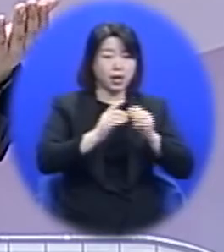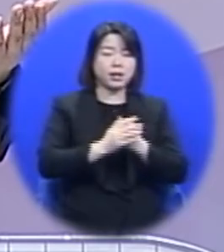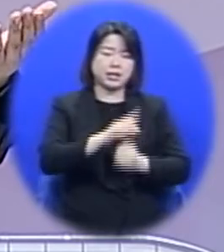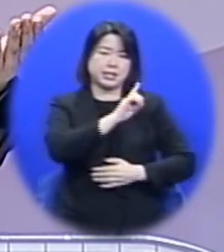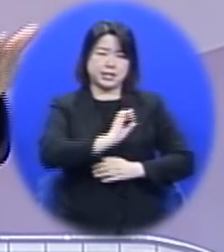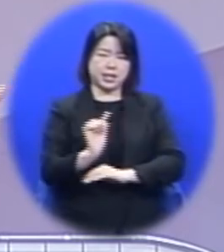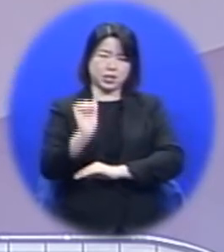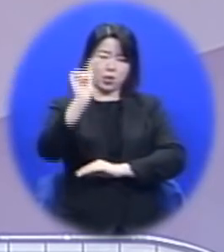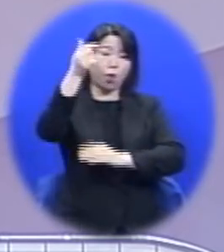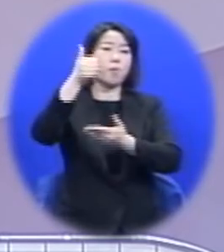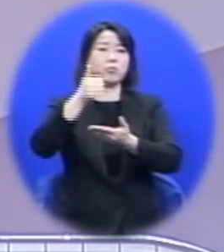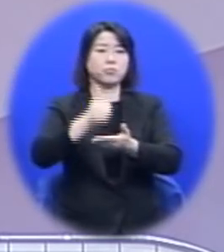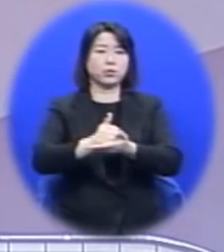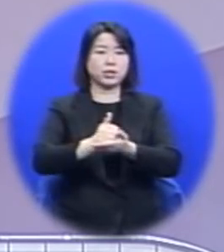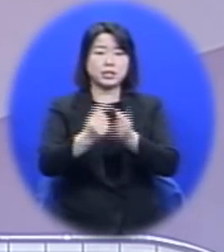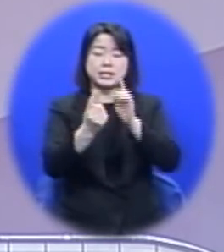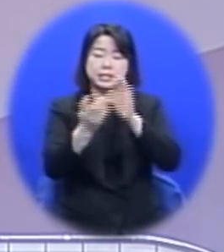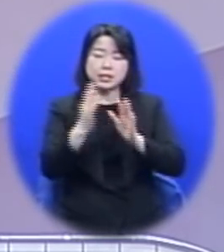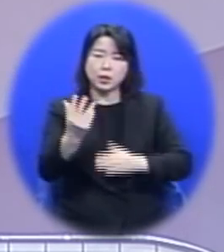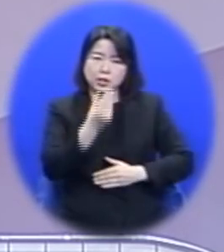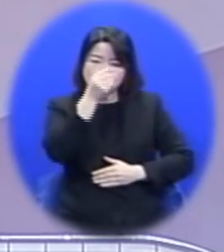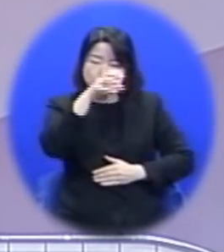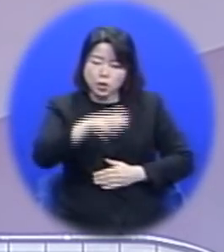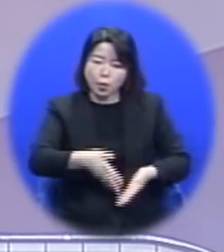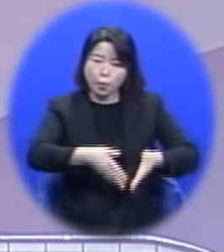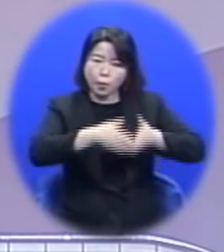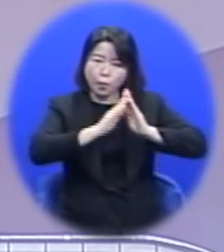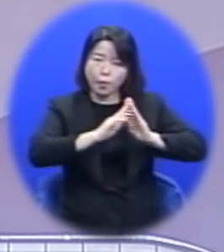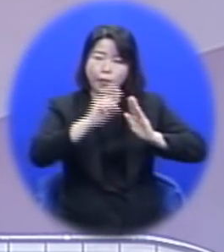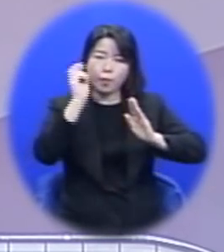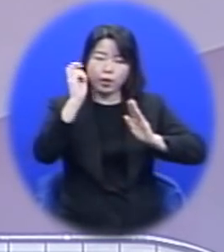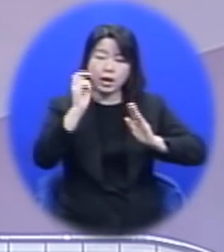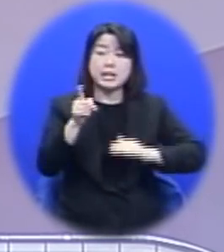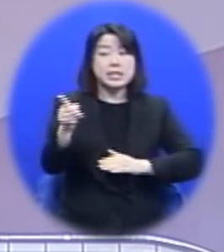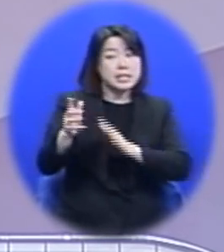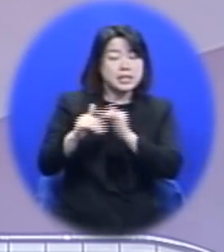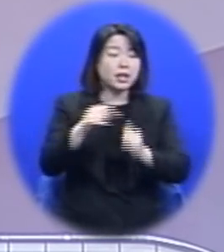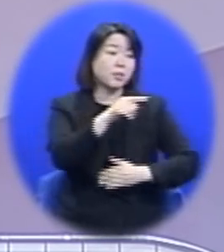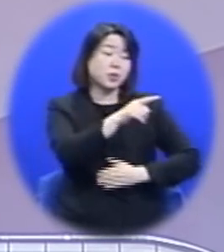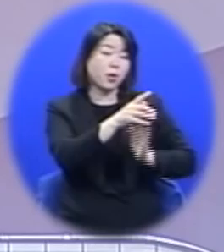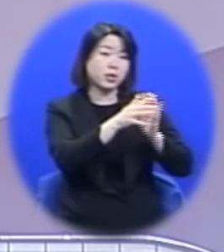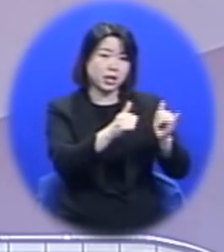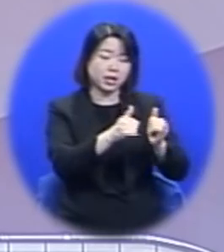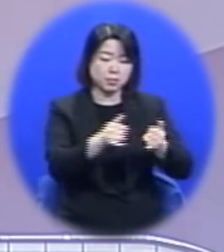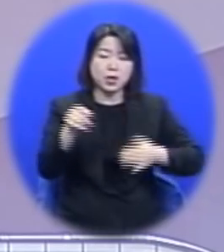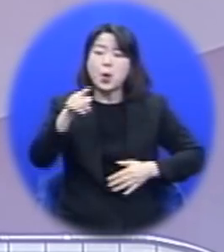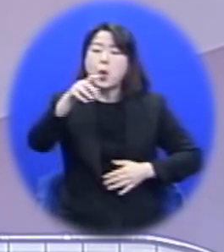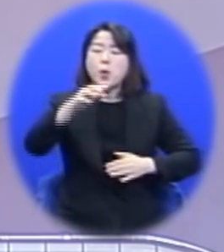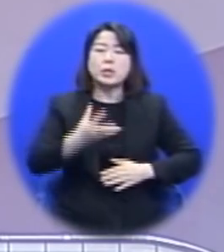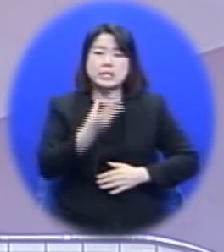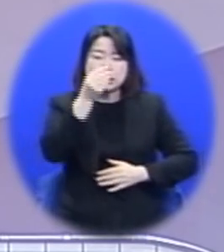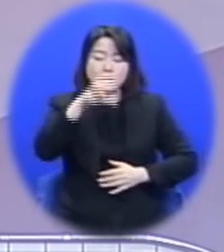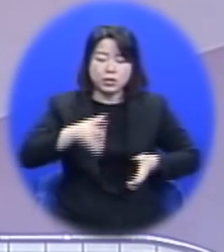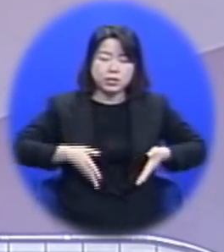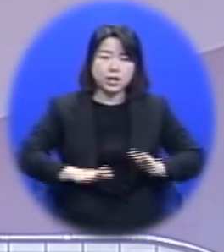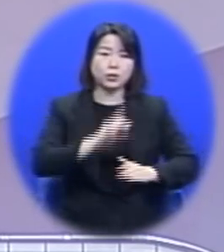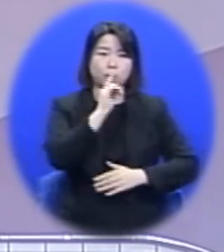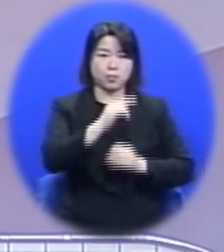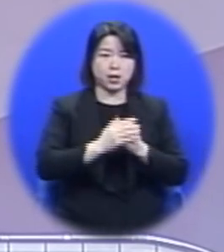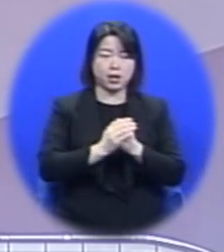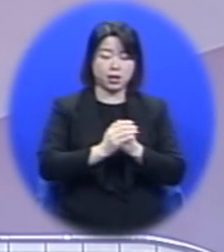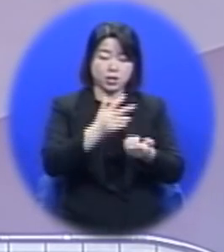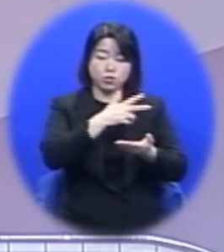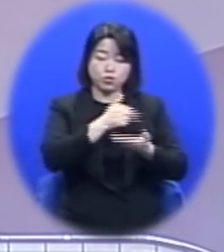높은 분께서 친히 시온을 세우실 것이니 이 사람 저 사람이 거기서 났다고 말할 것이다. 주님께서